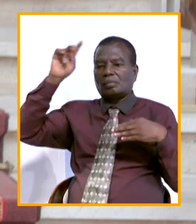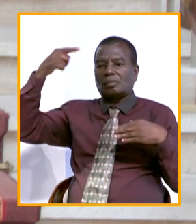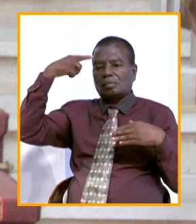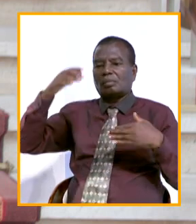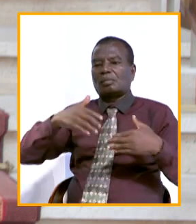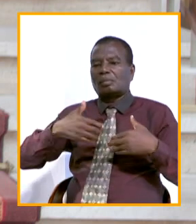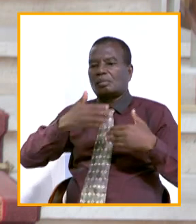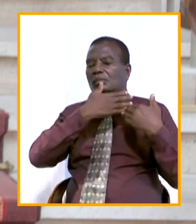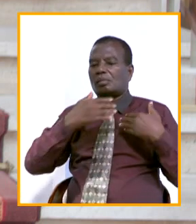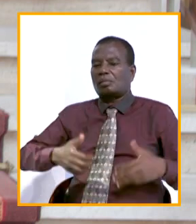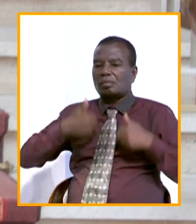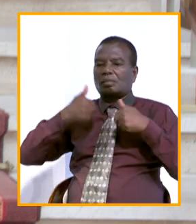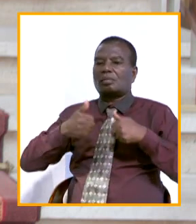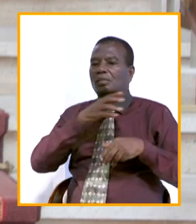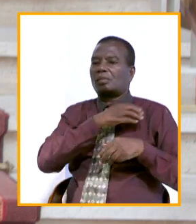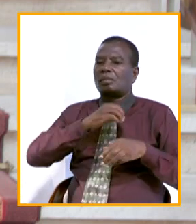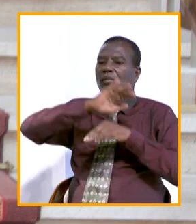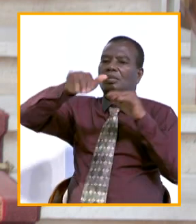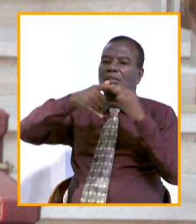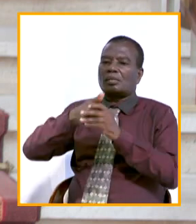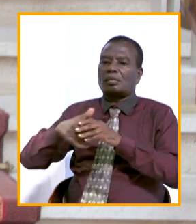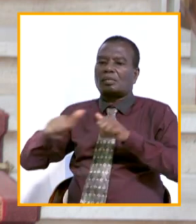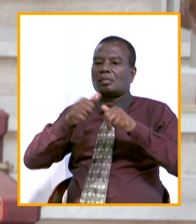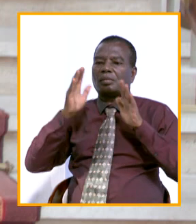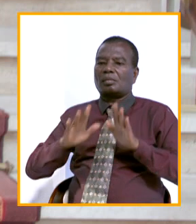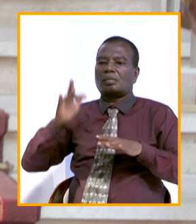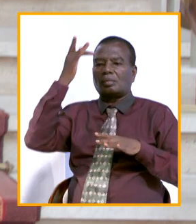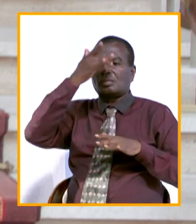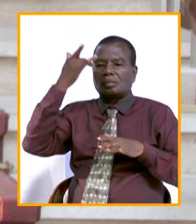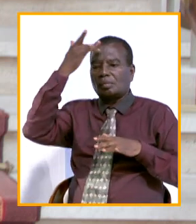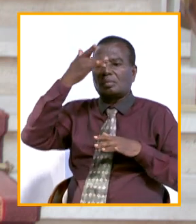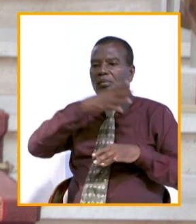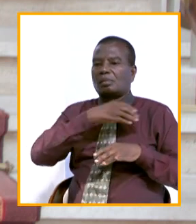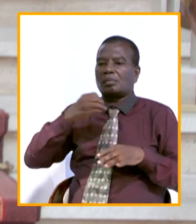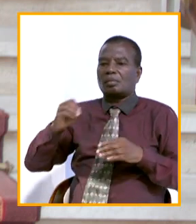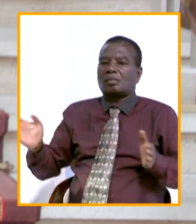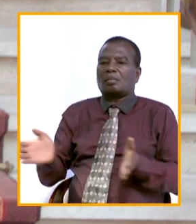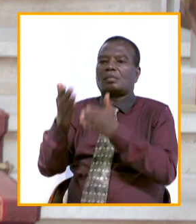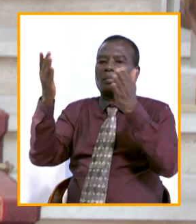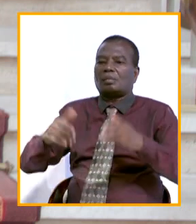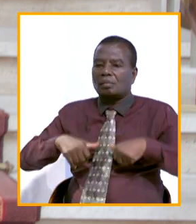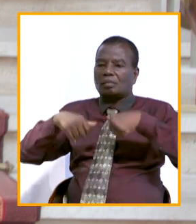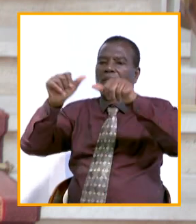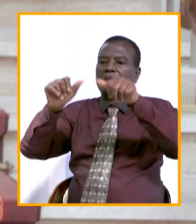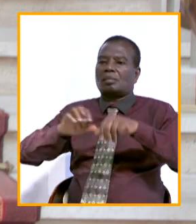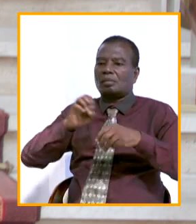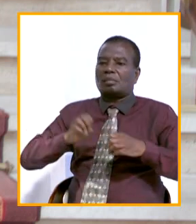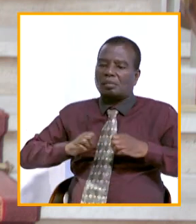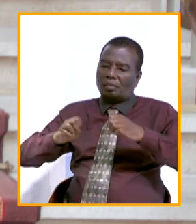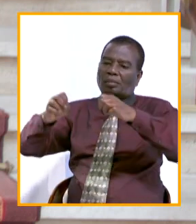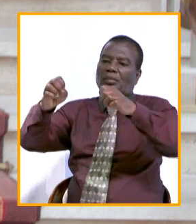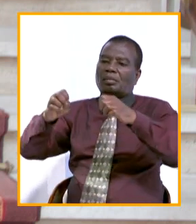ministre en charge de la Santé, ainsi qu'à tous les acteurs concernés et les a encouragés à poursuivre leurs